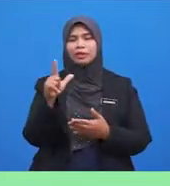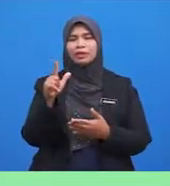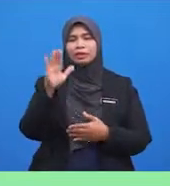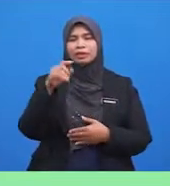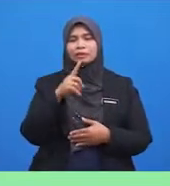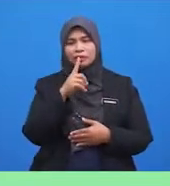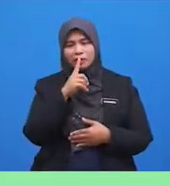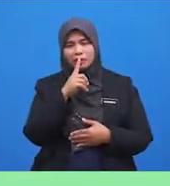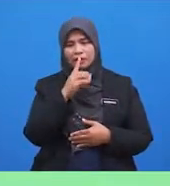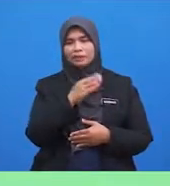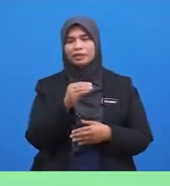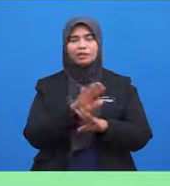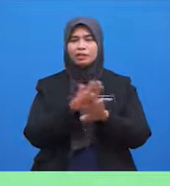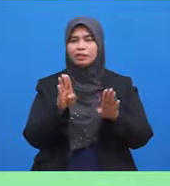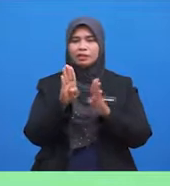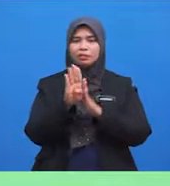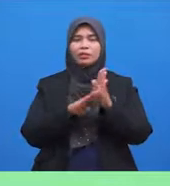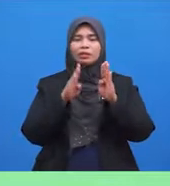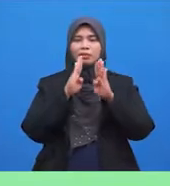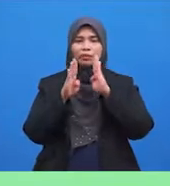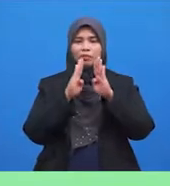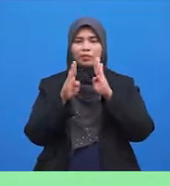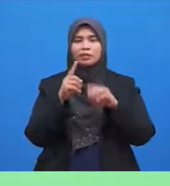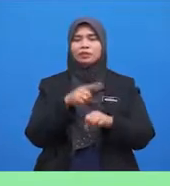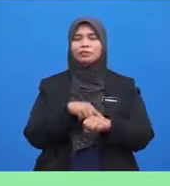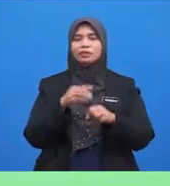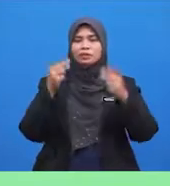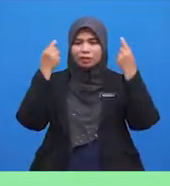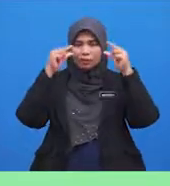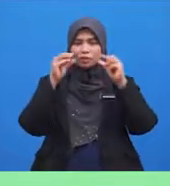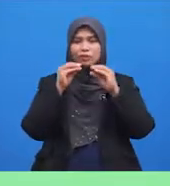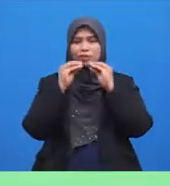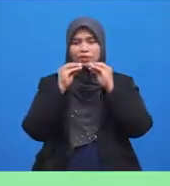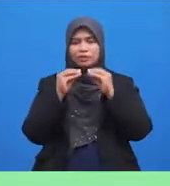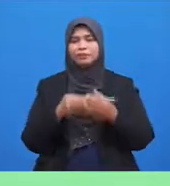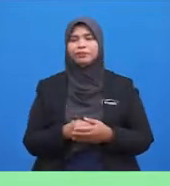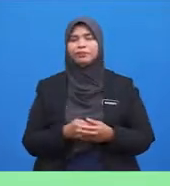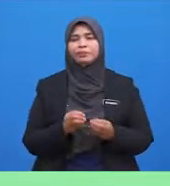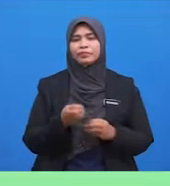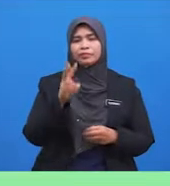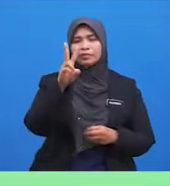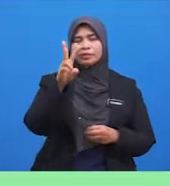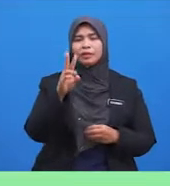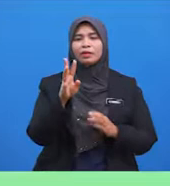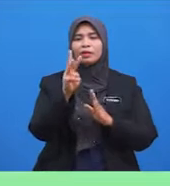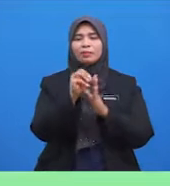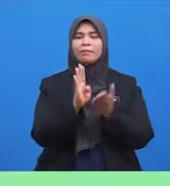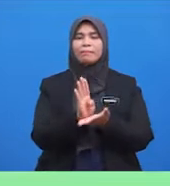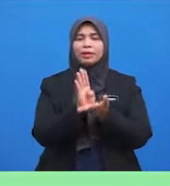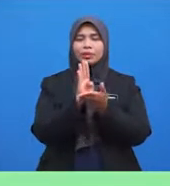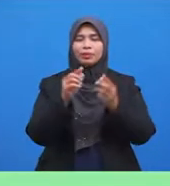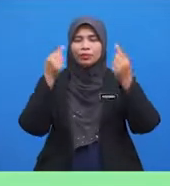diam dan tidak berbual-bual semasa guru mengajar. Kedua, membantu